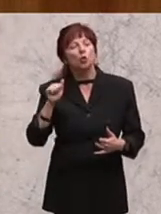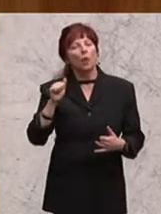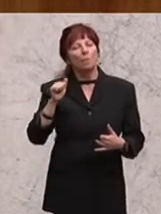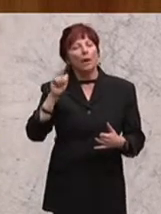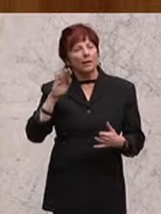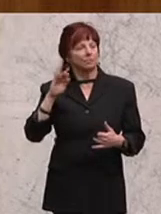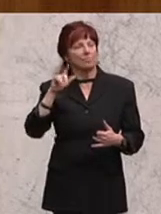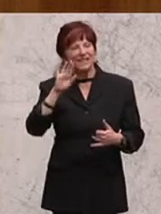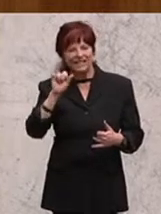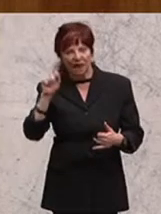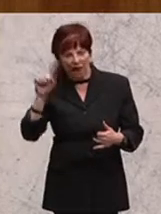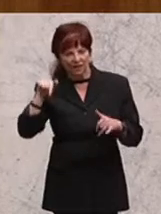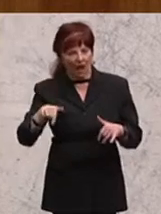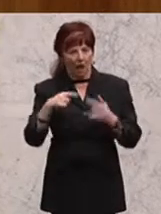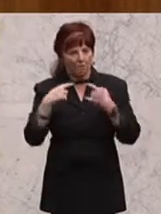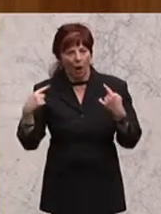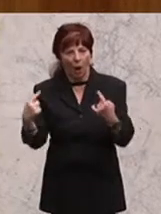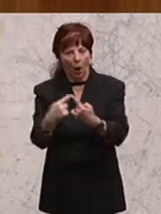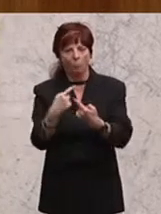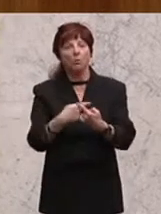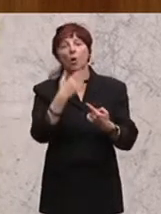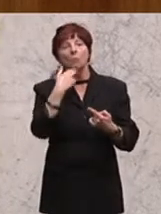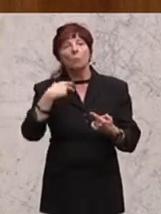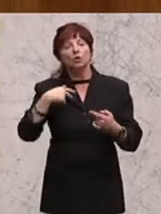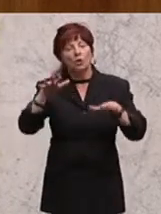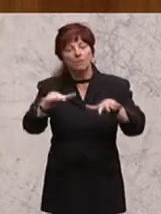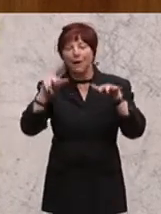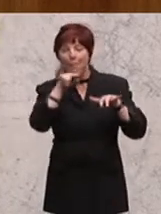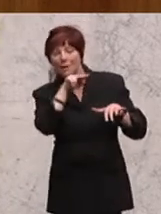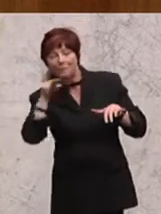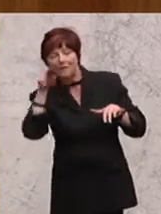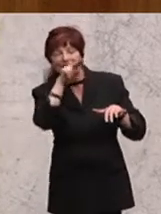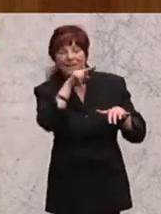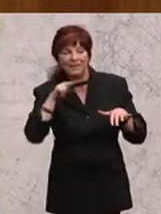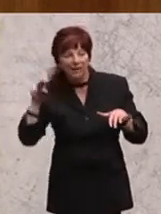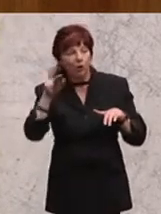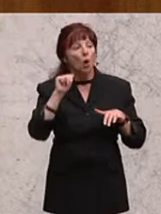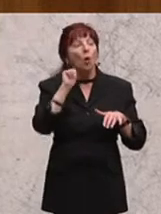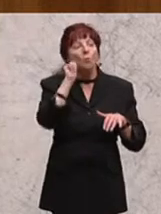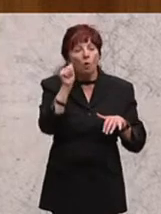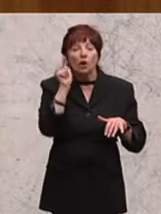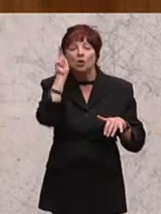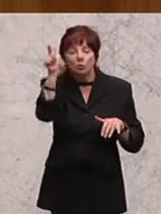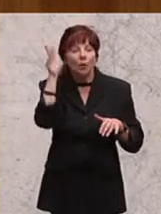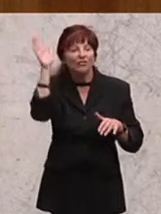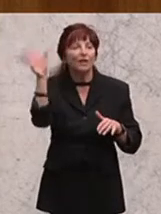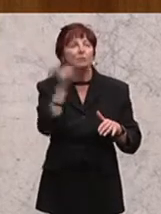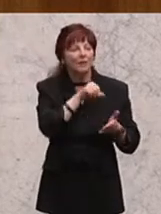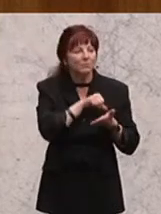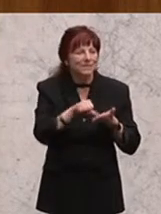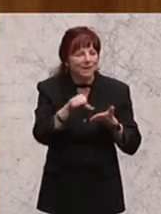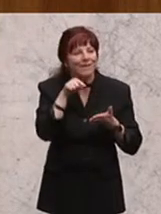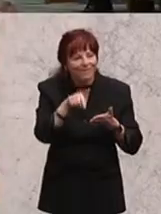eines klar, dass Sie heute das Parlament anschauen und dass Sie morgen und übermorgen auch noch mitzahlen werden, wenn Sie dereinst Steuer